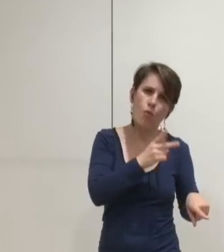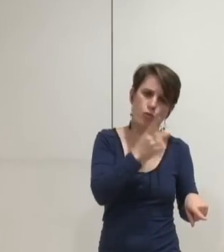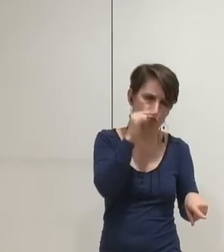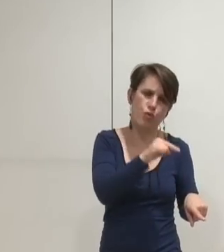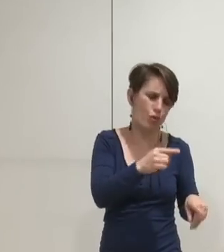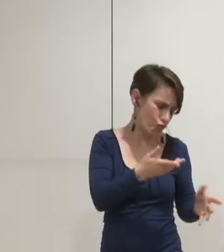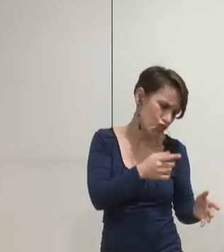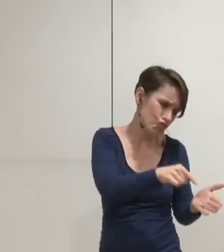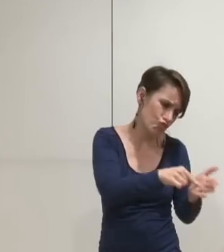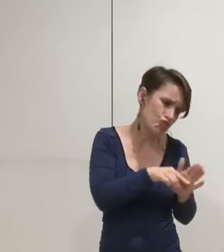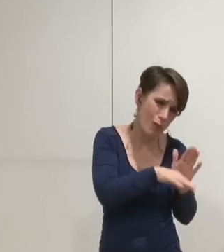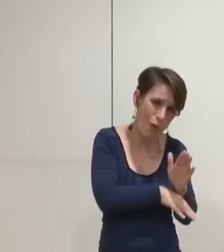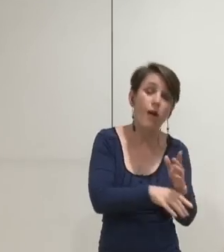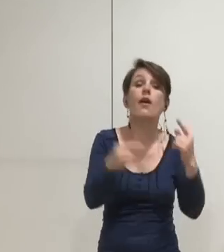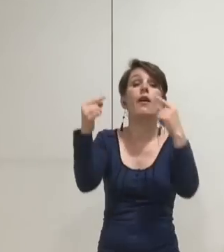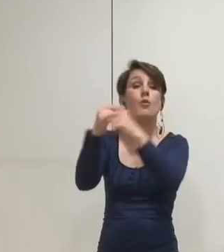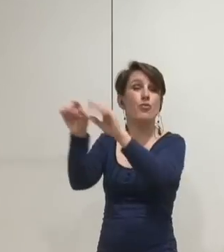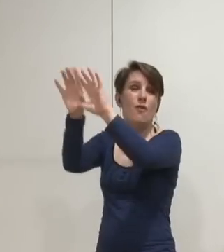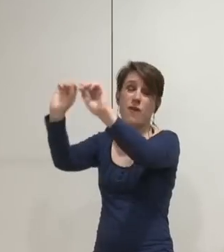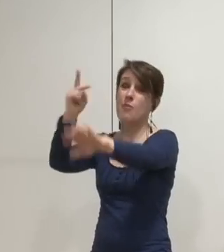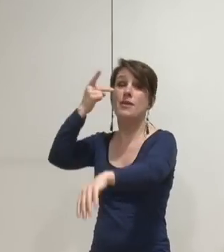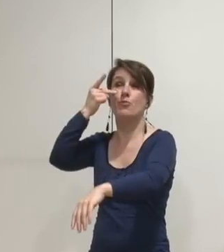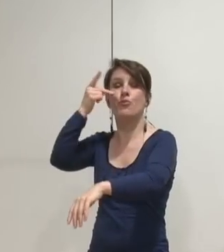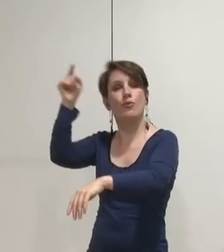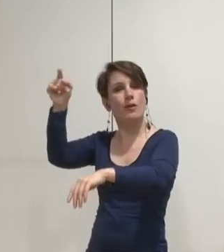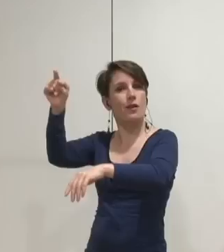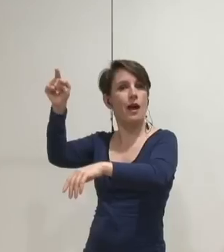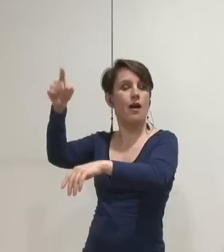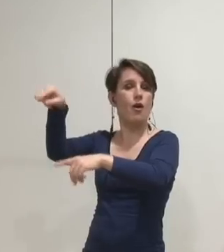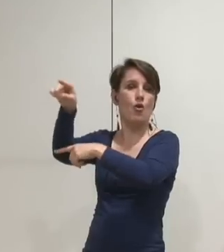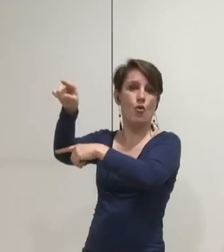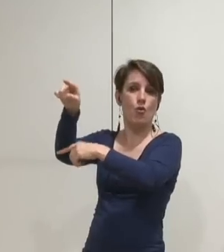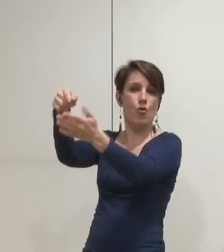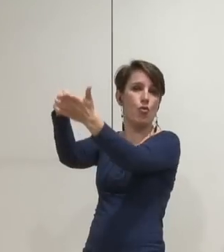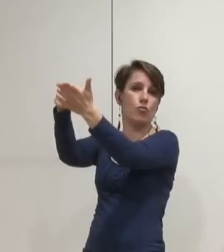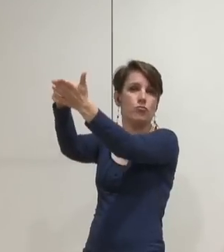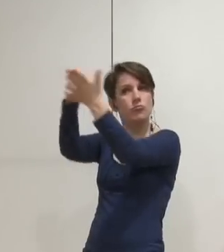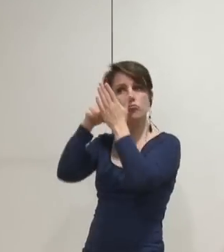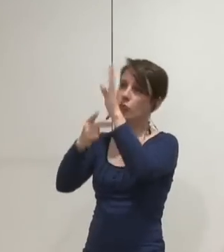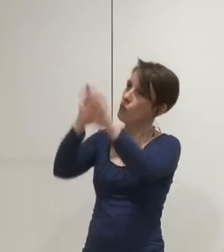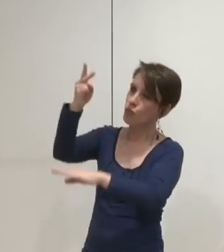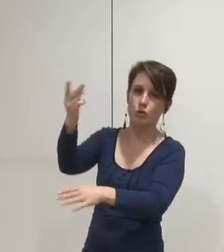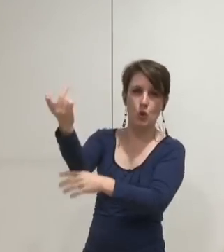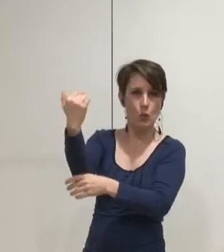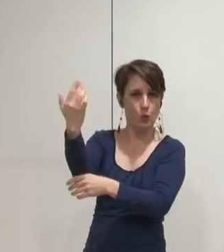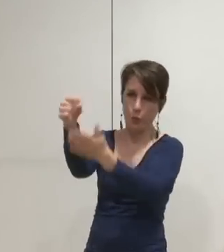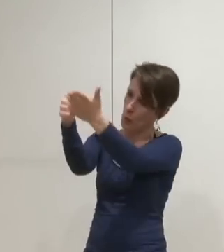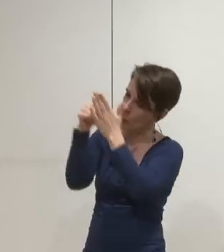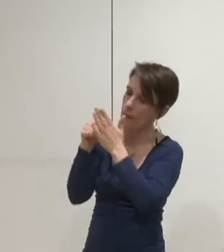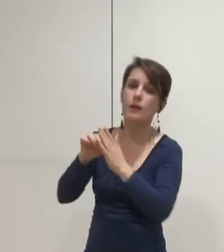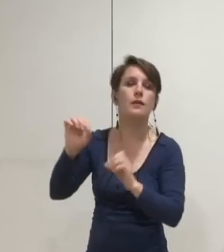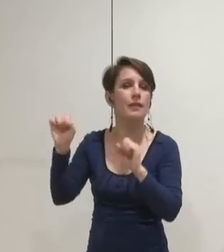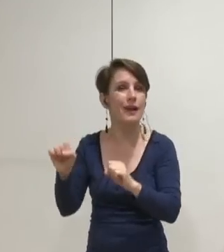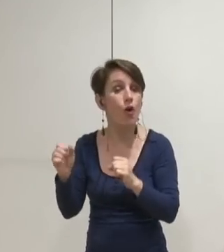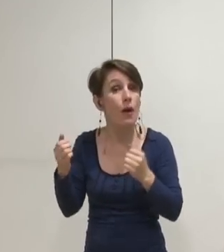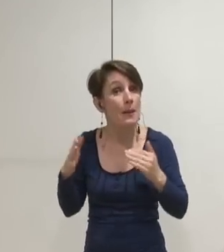que les plus hauts revenus peuvent doivent être sollicités davantage dans le